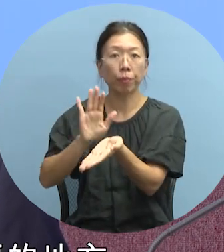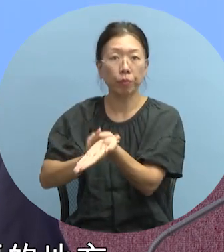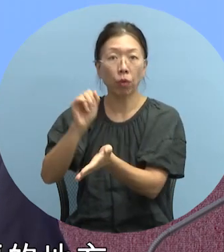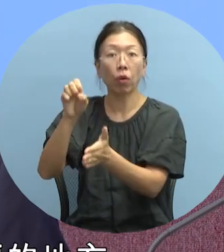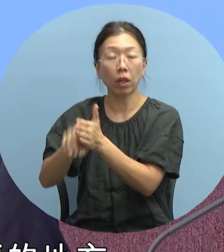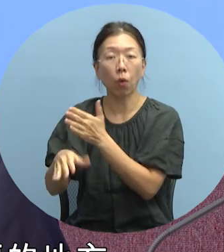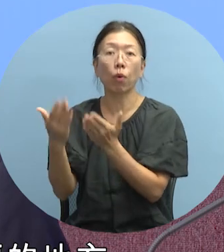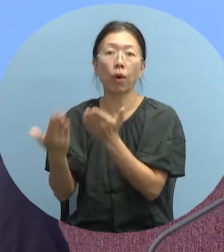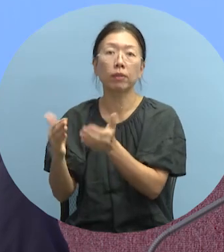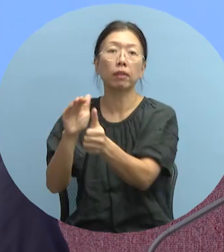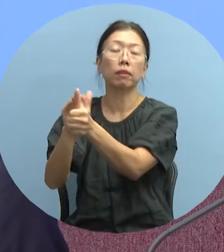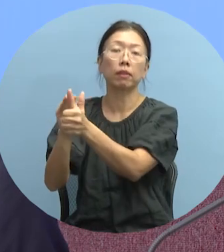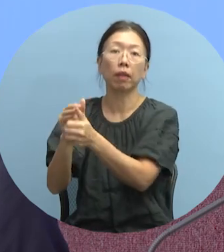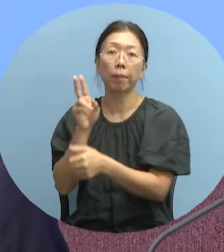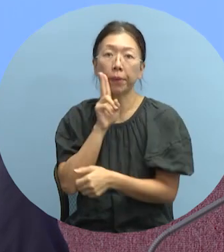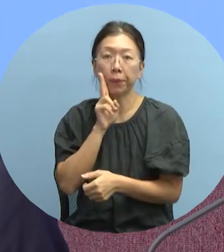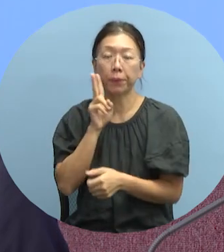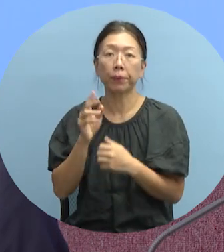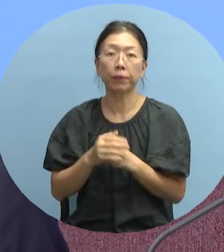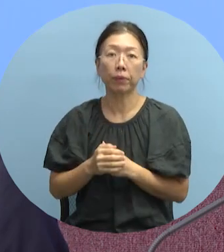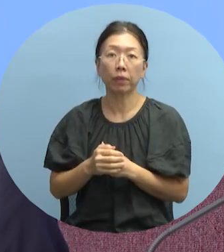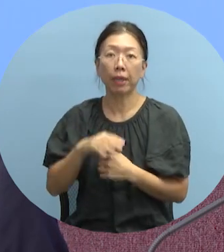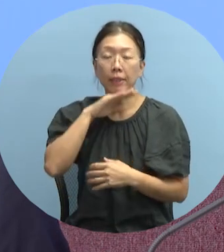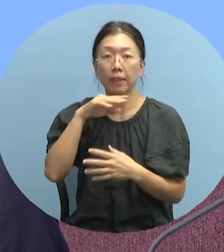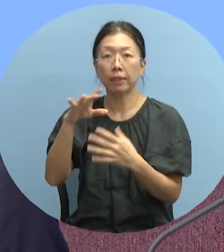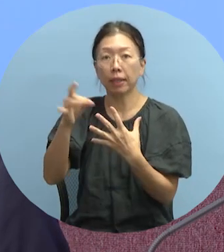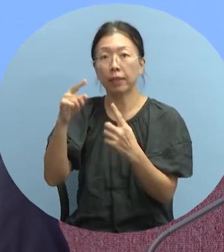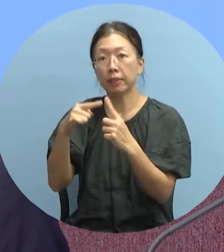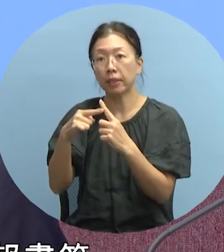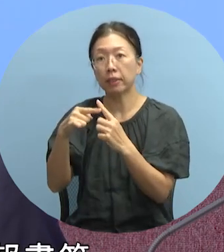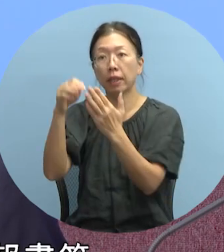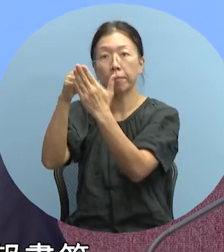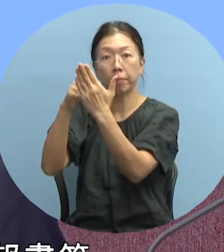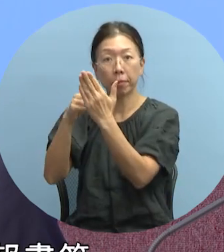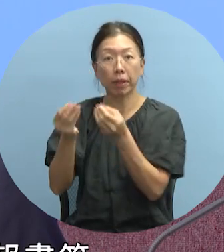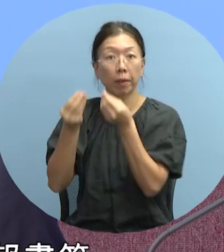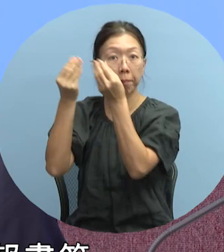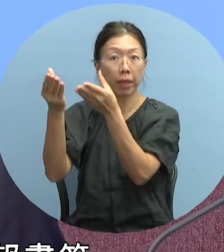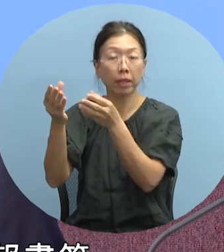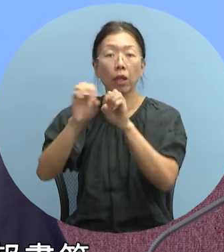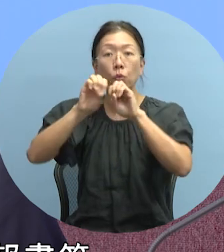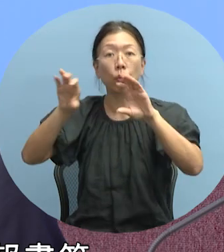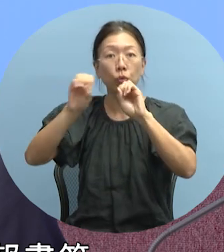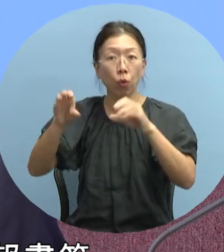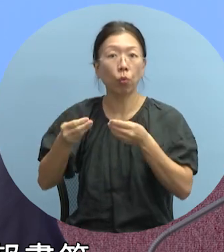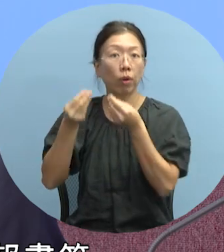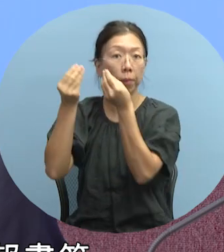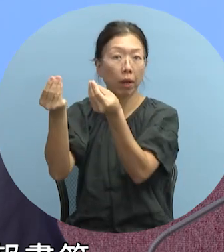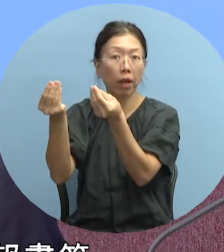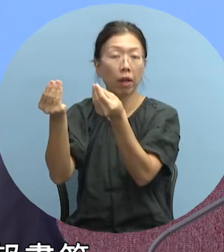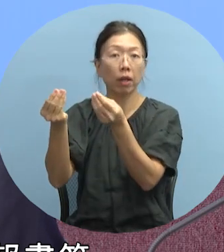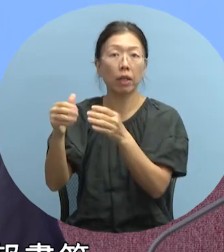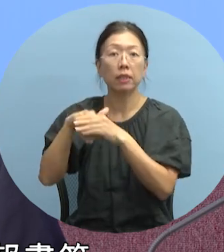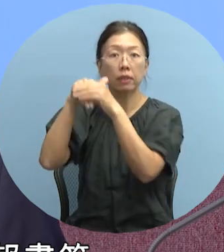地方，例如喺提交呢個候選人嘅提名啦、發布呢個選舉廣告啦，或者係提交